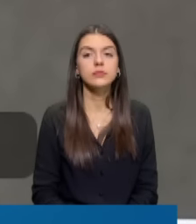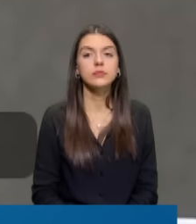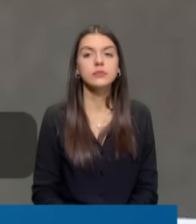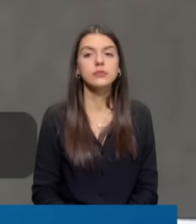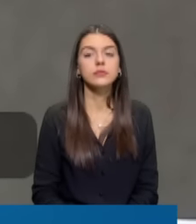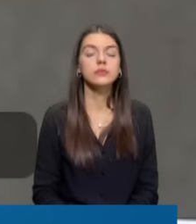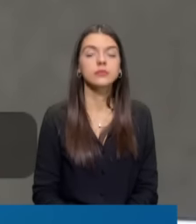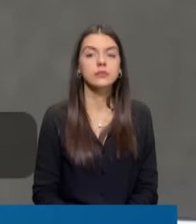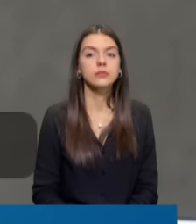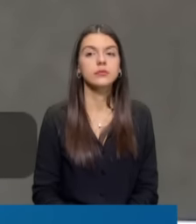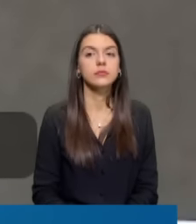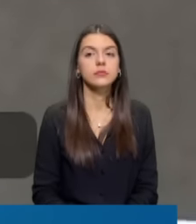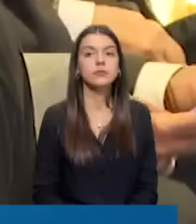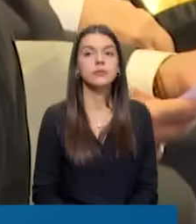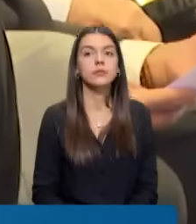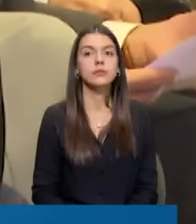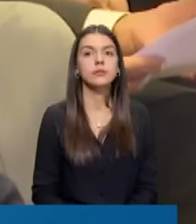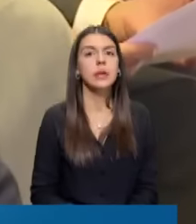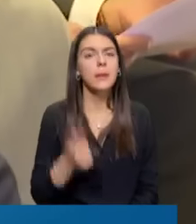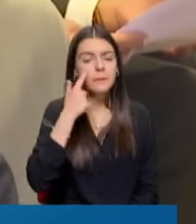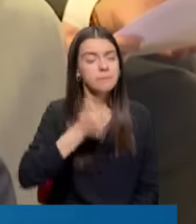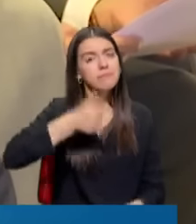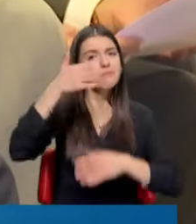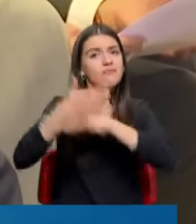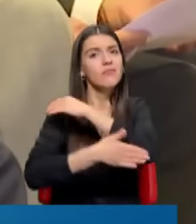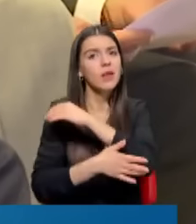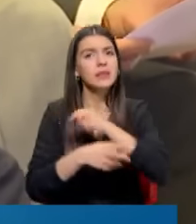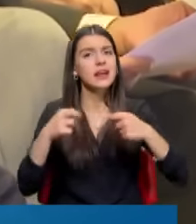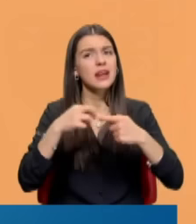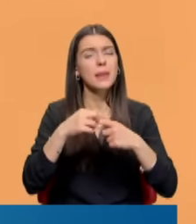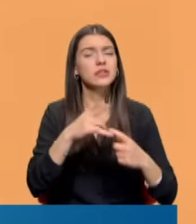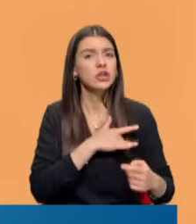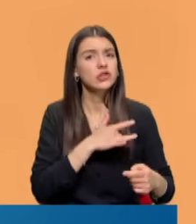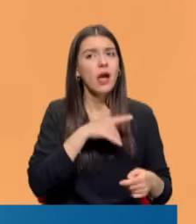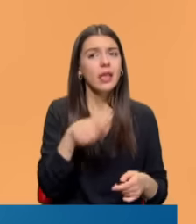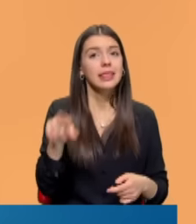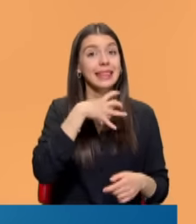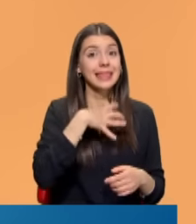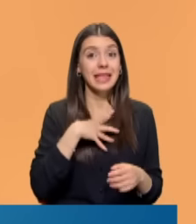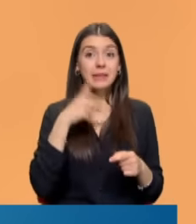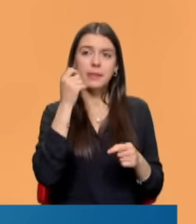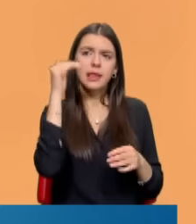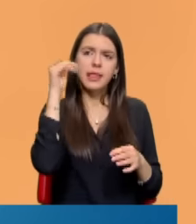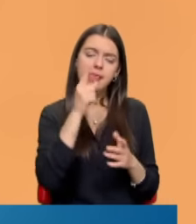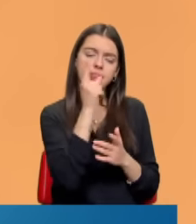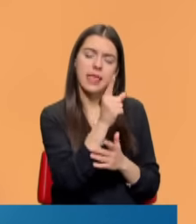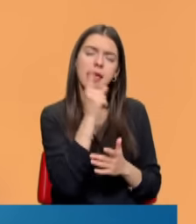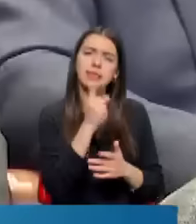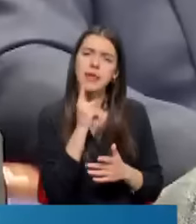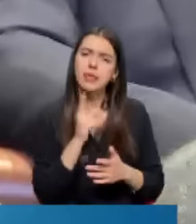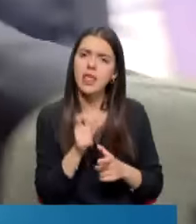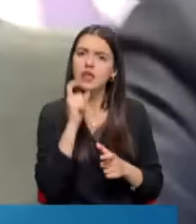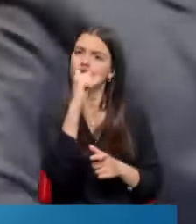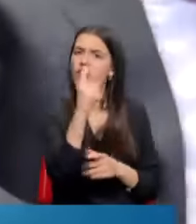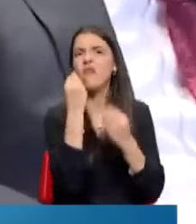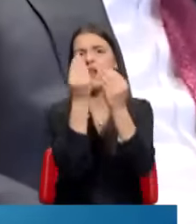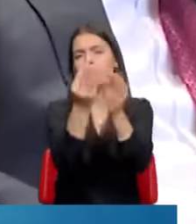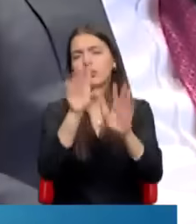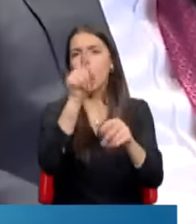son sıradaki kişi atanmıştır diyor. Bakan yardımcısı Ramazan Can kendisine ulaşan notlara tek tek yanıt vermişti. O